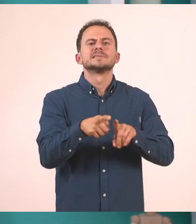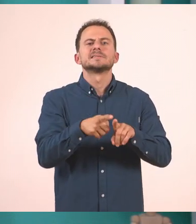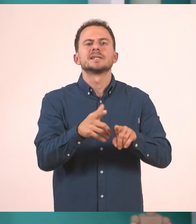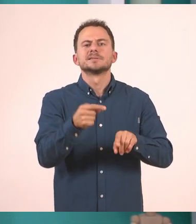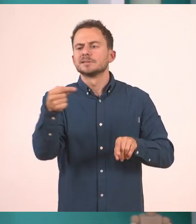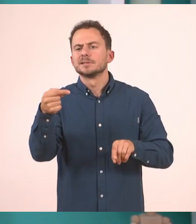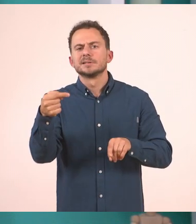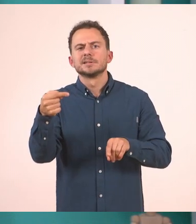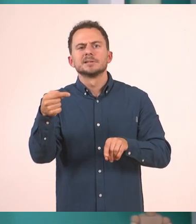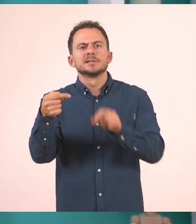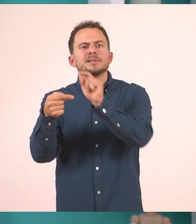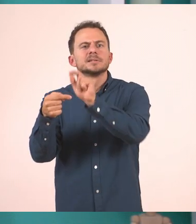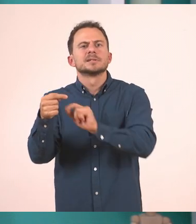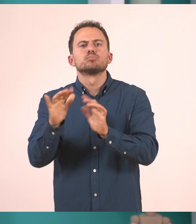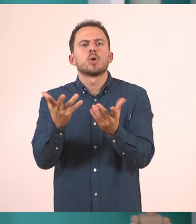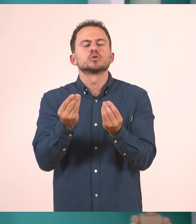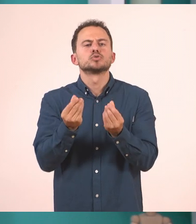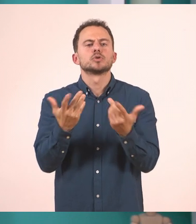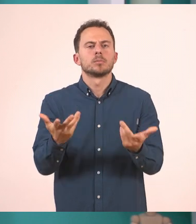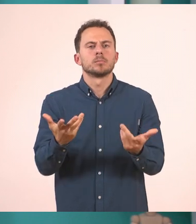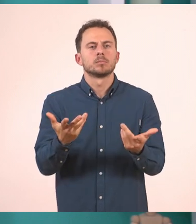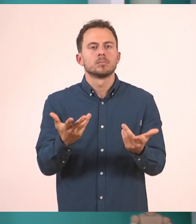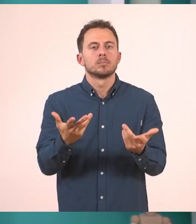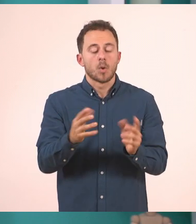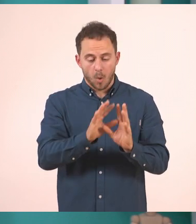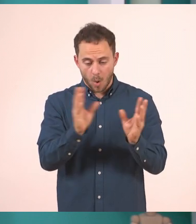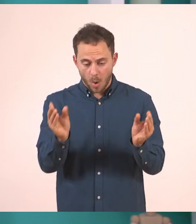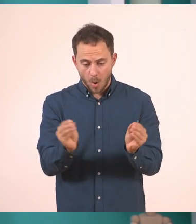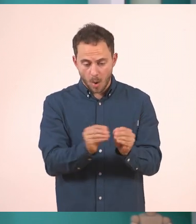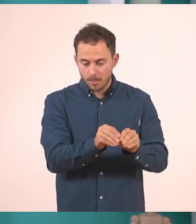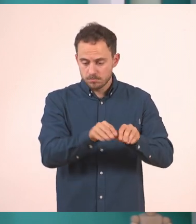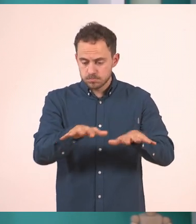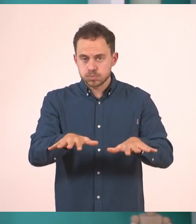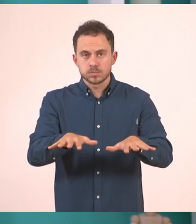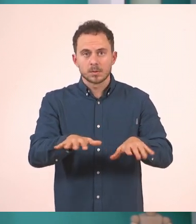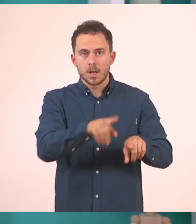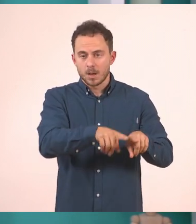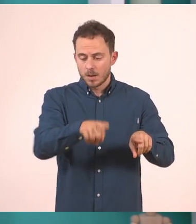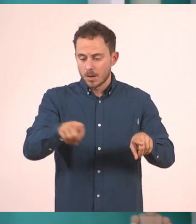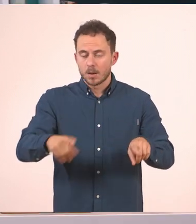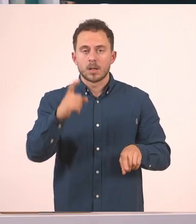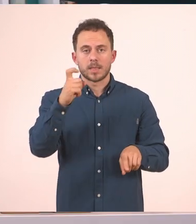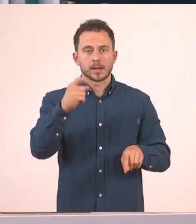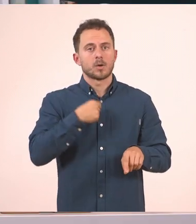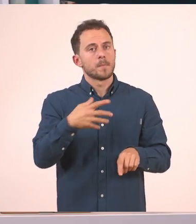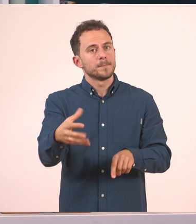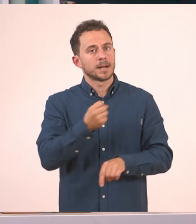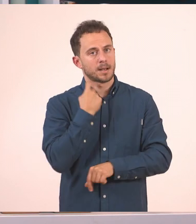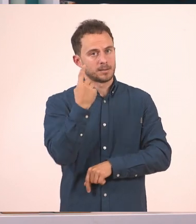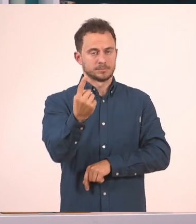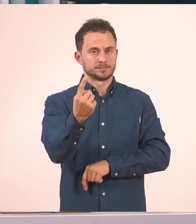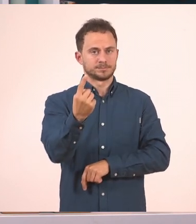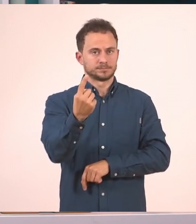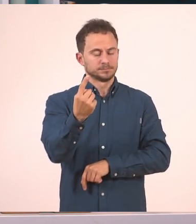πώς τα λέγαμε? Είχα 10 και επέλεξα το 1. Για να το σχεδιάσω και στον πίνακα και να το βλέπετε